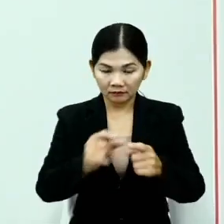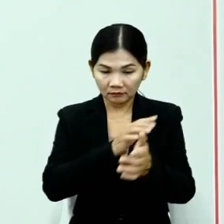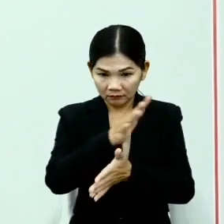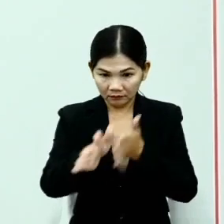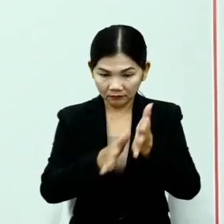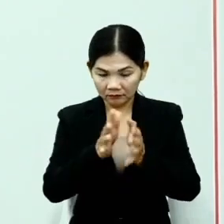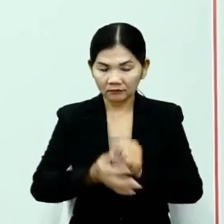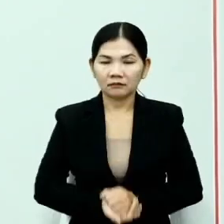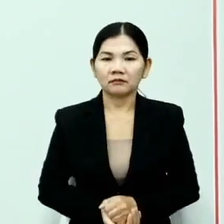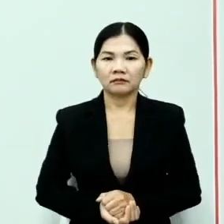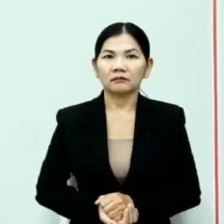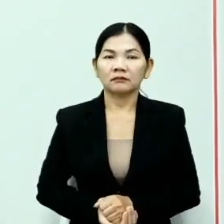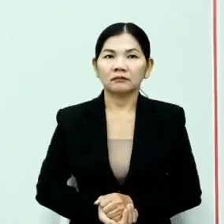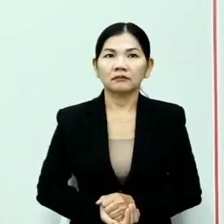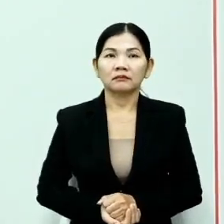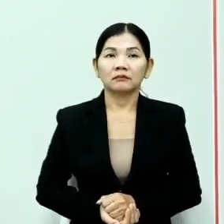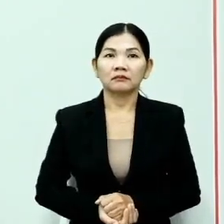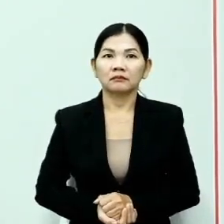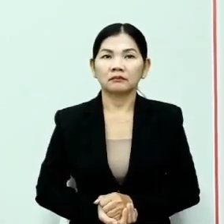ពាក្យនេះគឺយើងអានថា